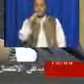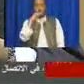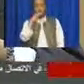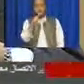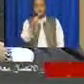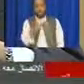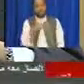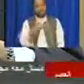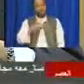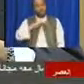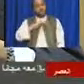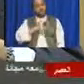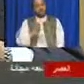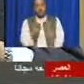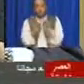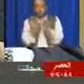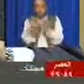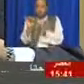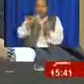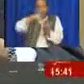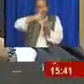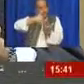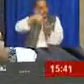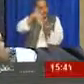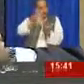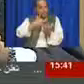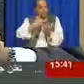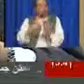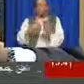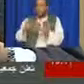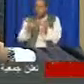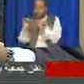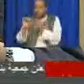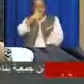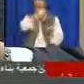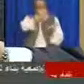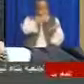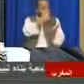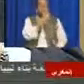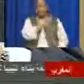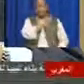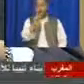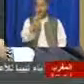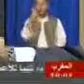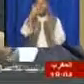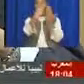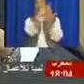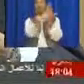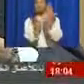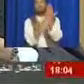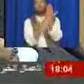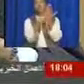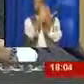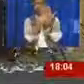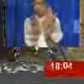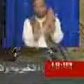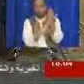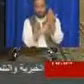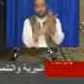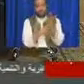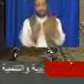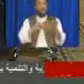عندما تاخذنا عاطفه في امر من الامور ونجامل الطرف على طرف والحكم شر يبقى يخالف هذا